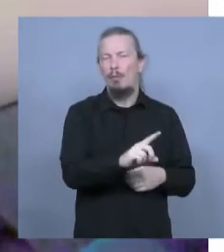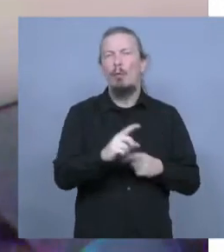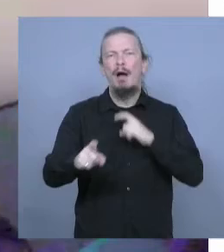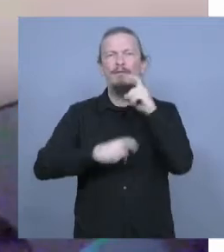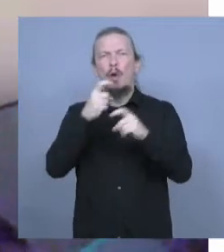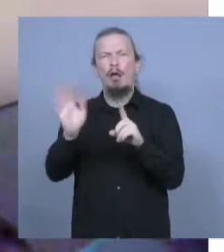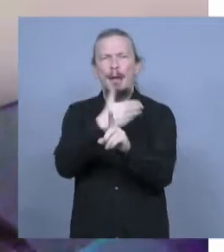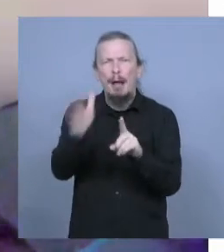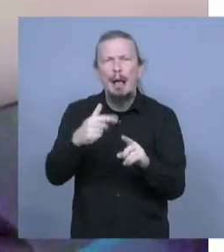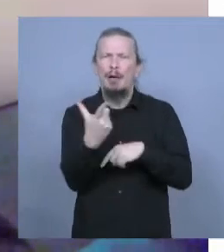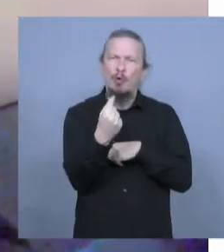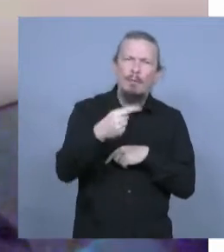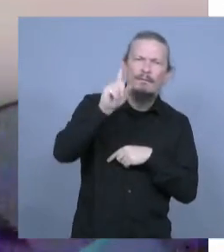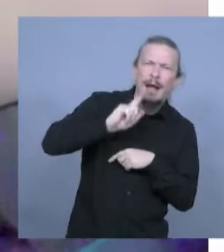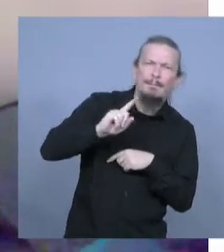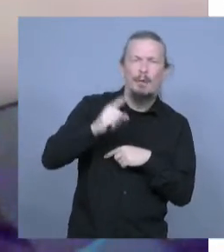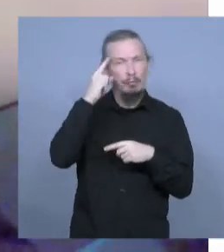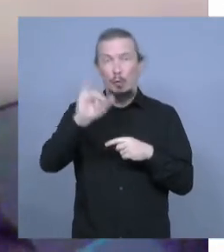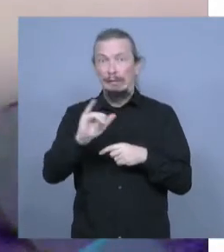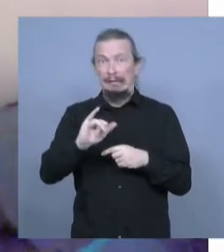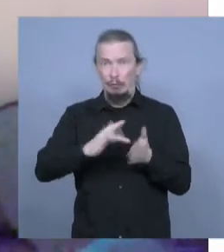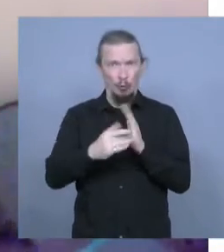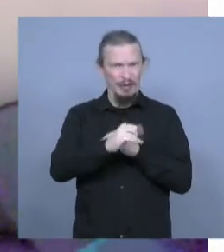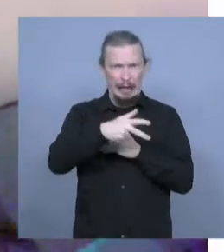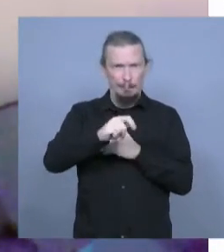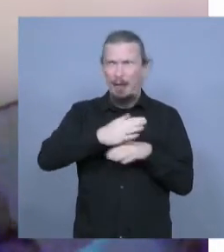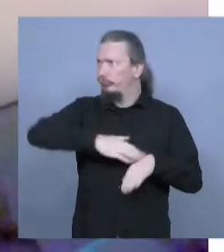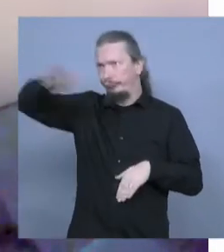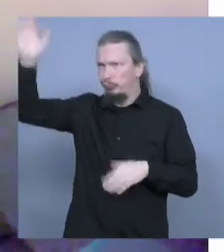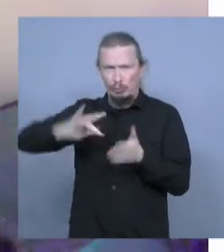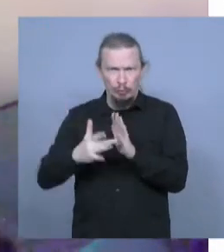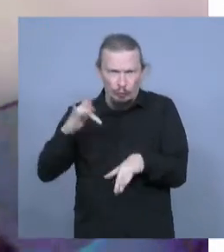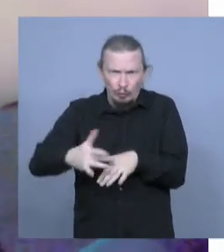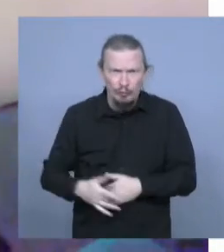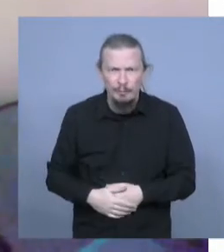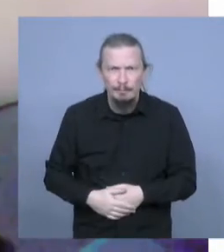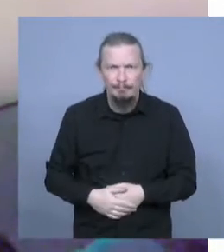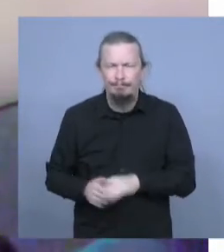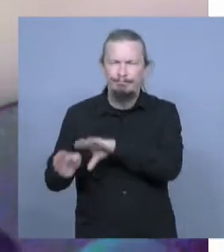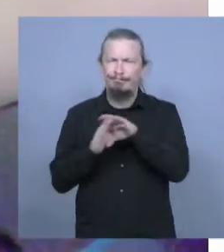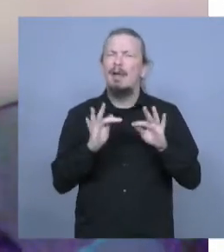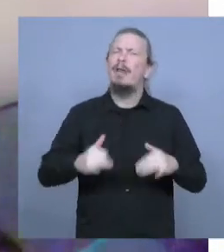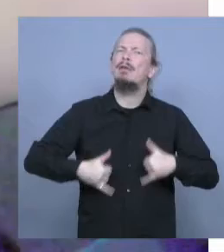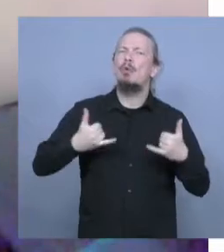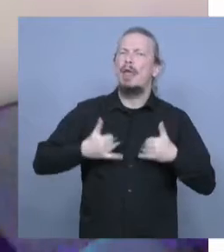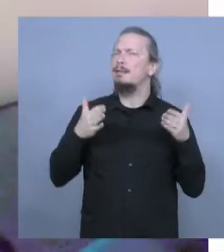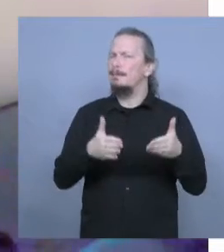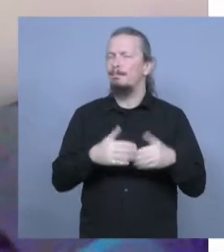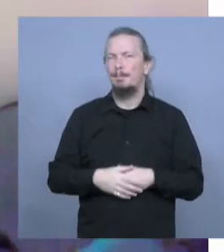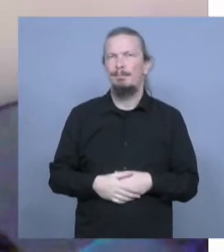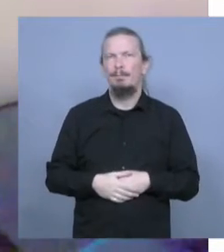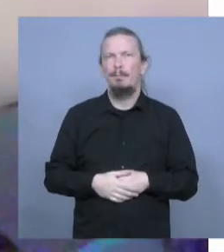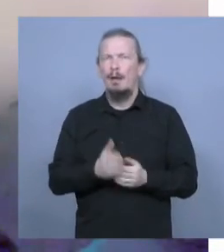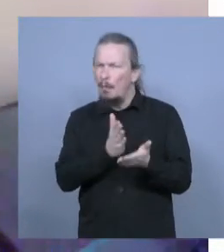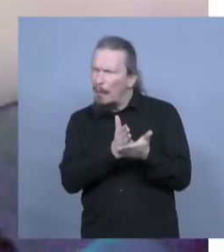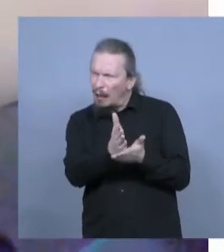conjugales ou faites aux femmes, elles touchent toutes les catégories sociales, sans distinction. Sur le volet jeunesse, la vision de parcours nous paraît être la